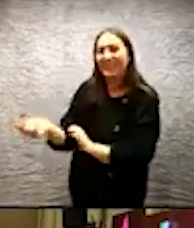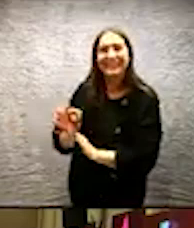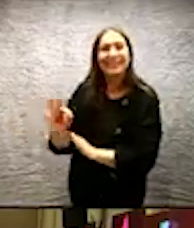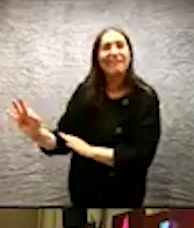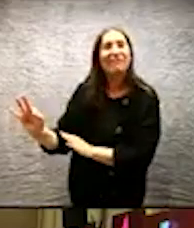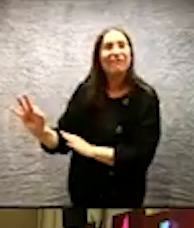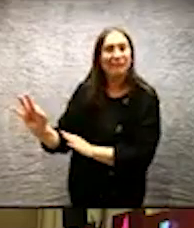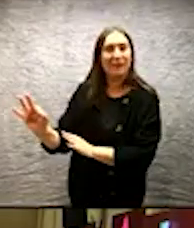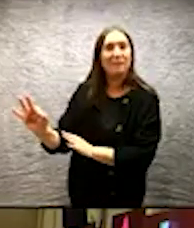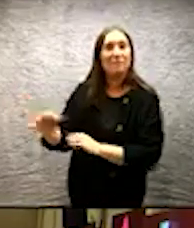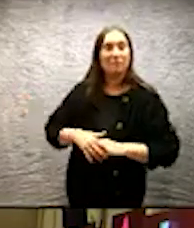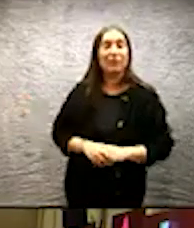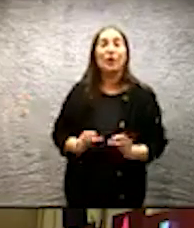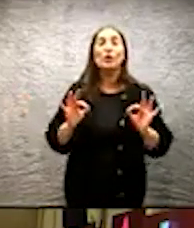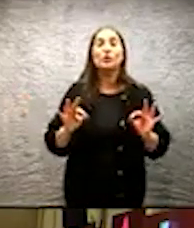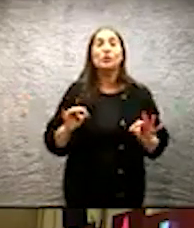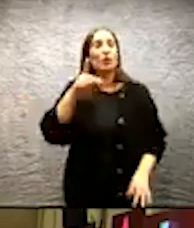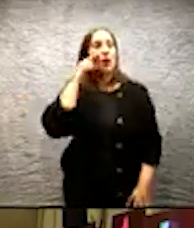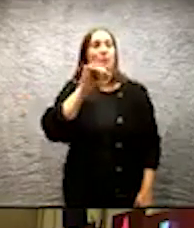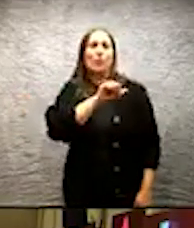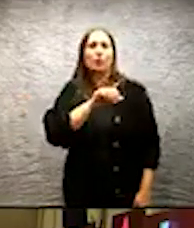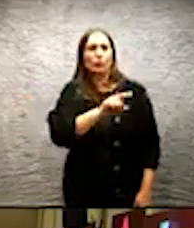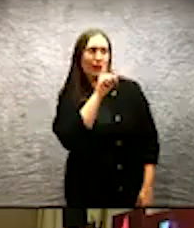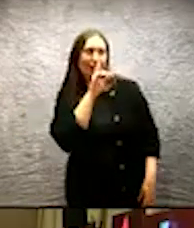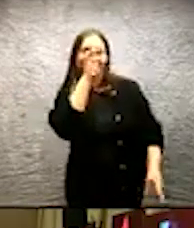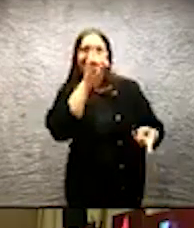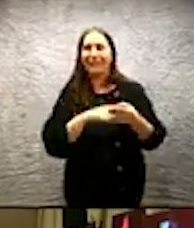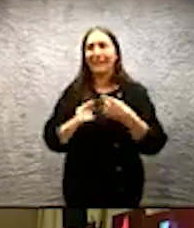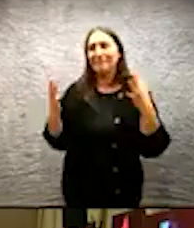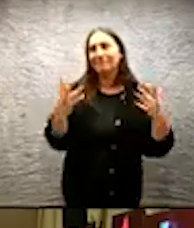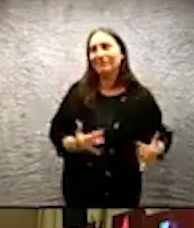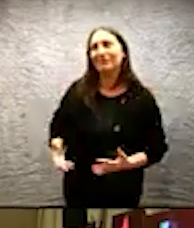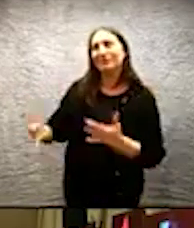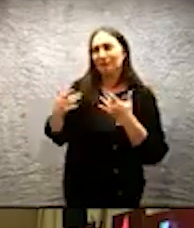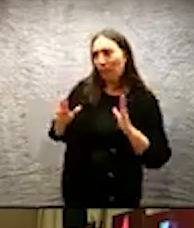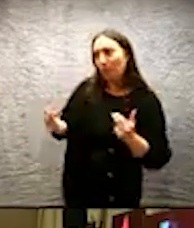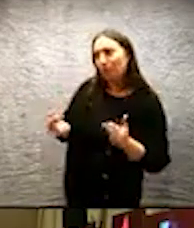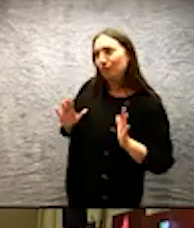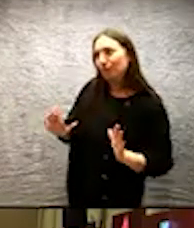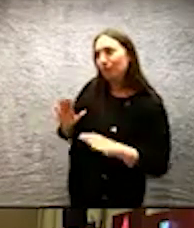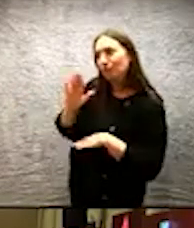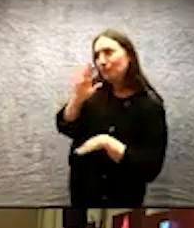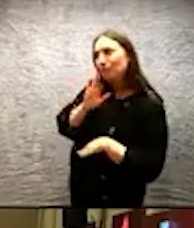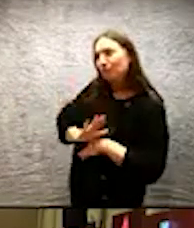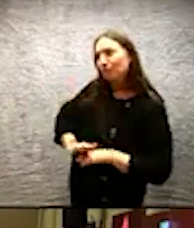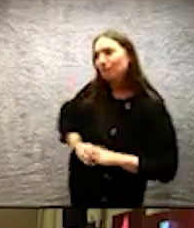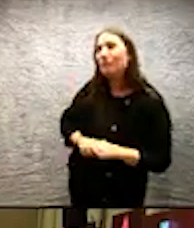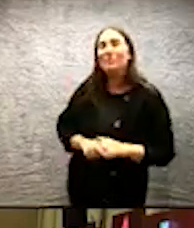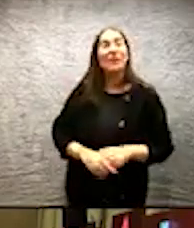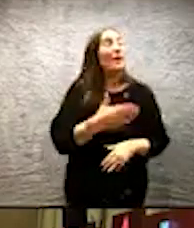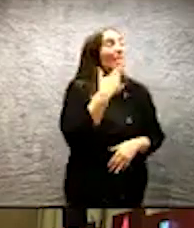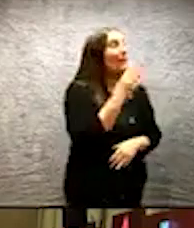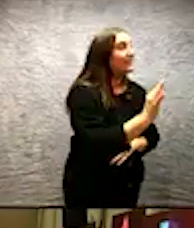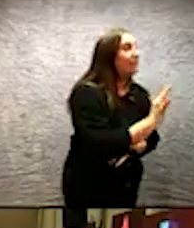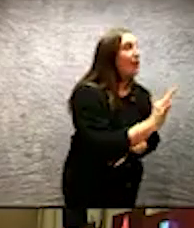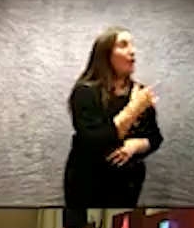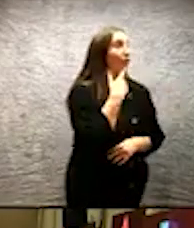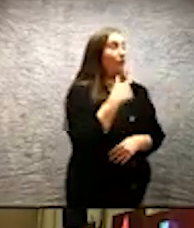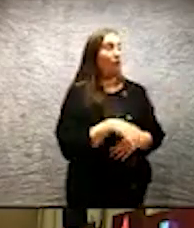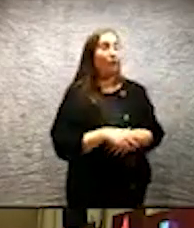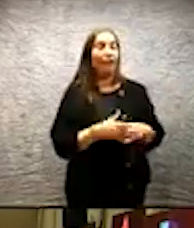pense que ce soir, Monsieur Sast ne vous a pas trop embêté avec les chiffres. Merci Franck, merci Monsieur Villerval pour